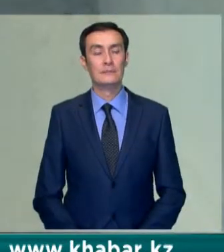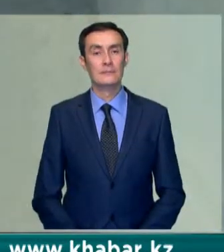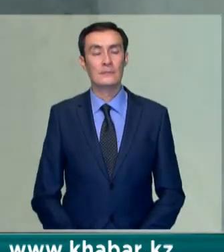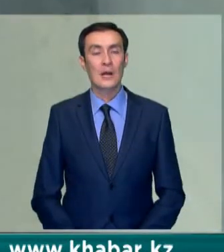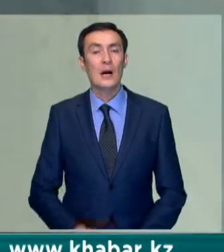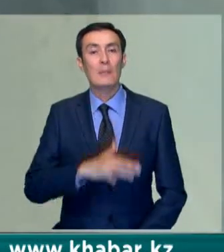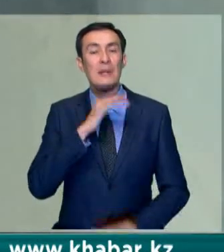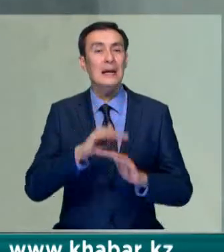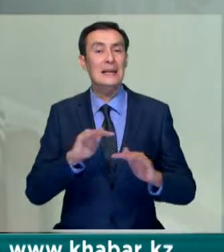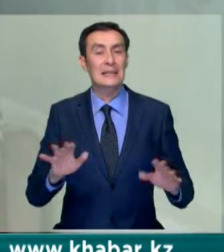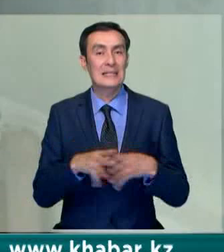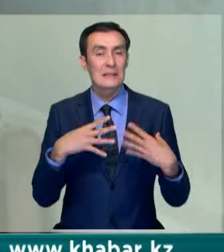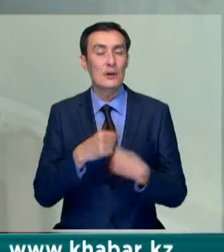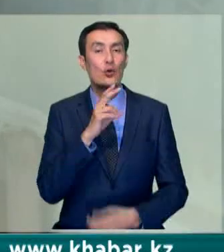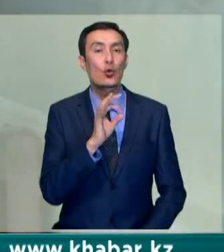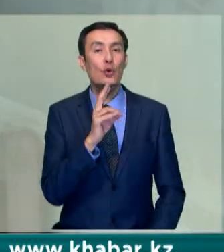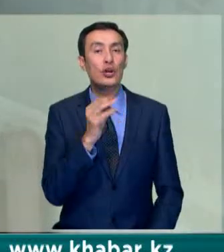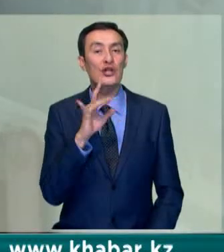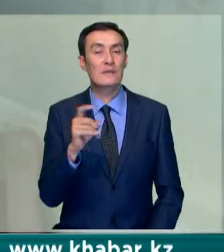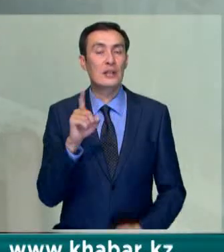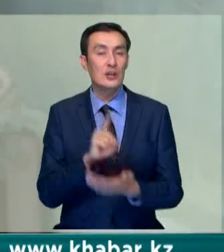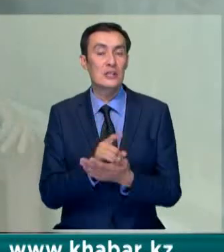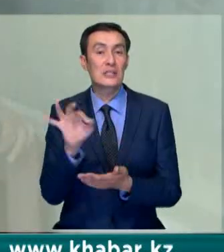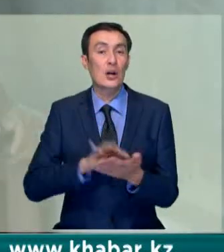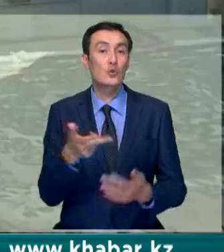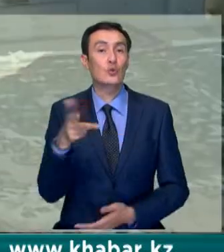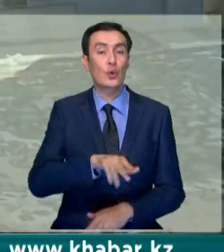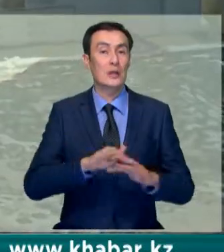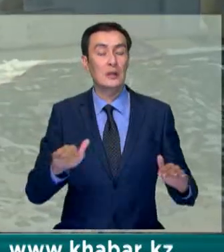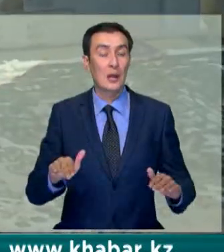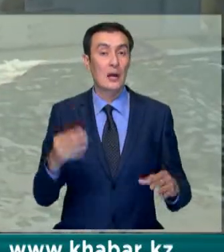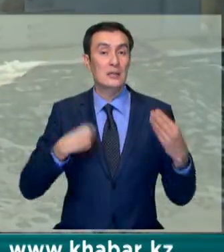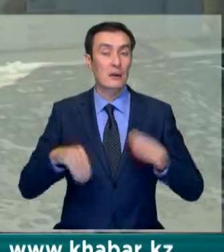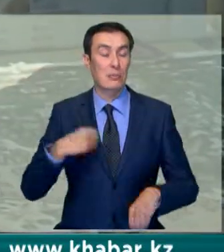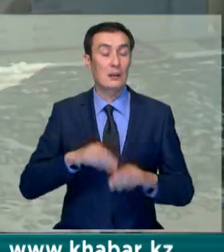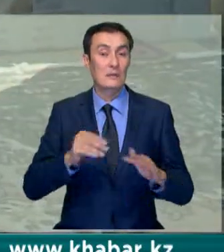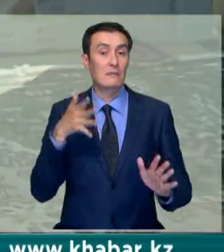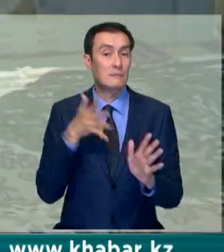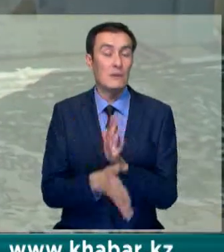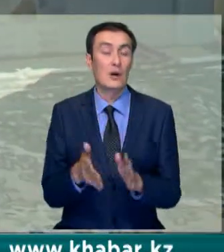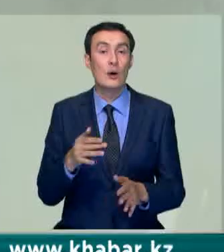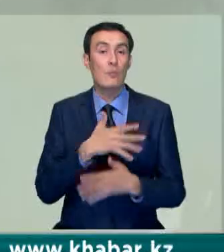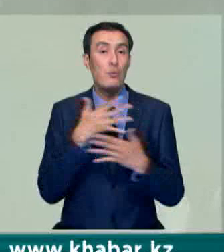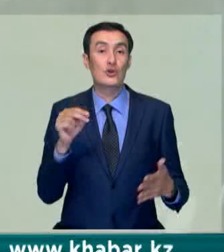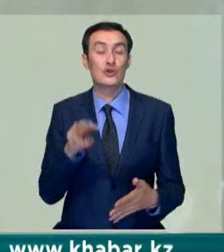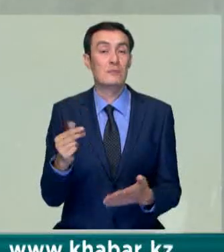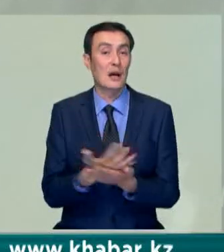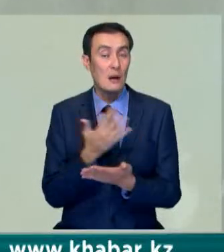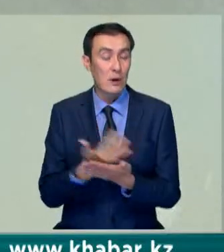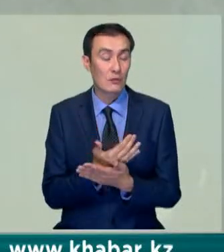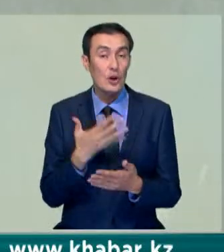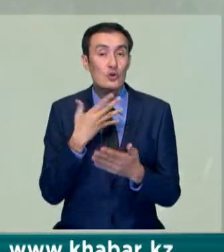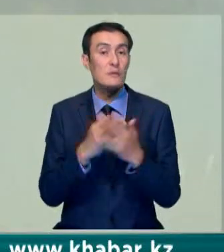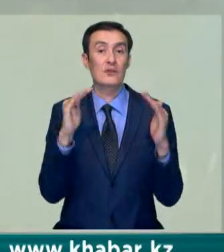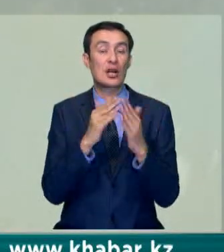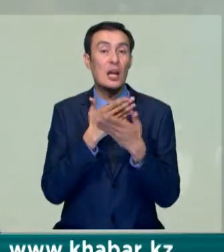В многодетной семье Кукишевых собрать в школу надо сразу троих детей. Задача не по силам. Расходов у них больше, чем доходов. Собственного